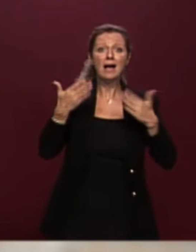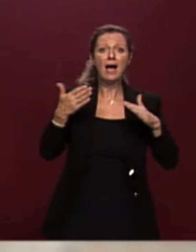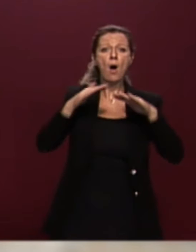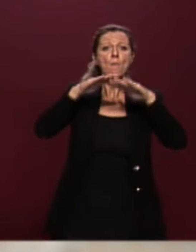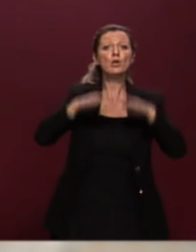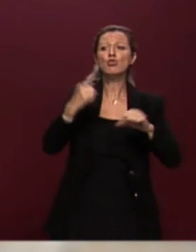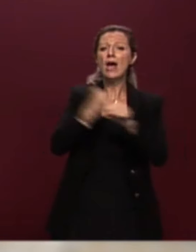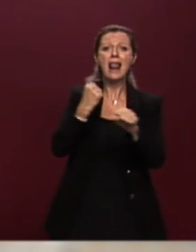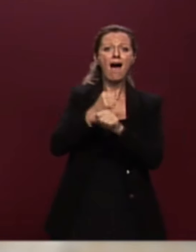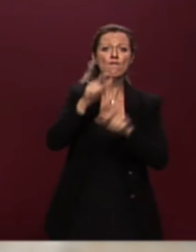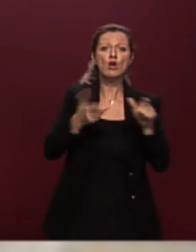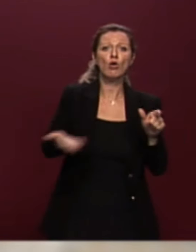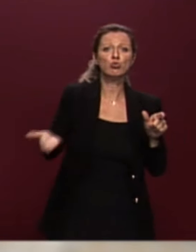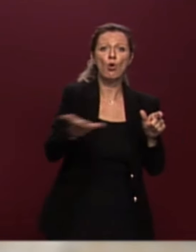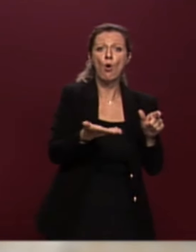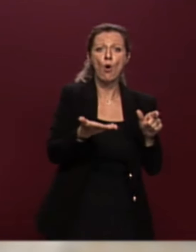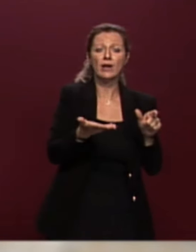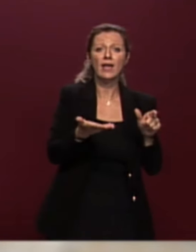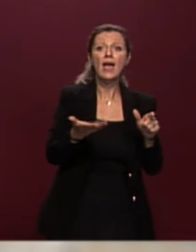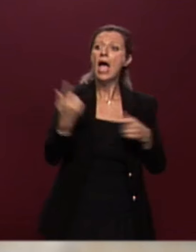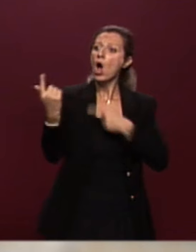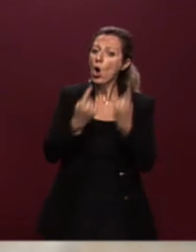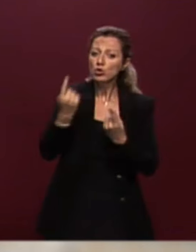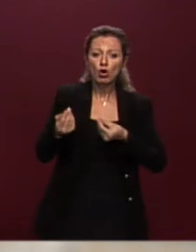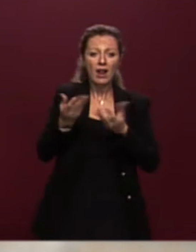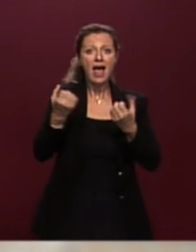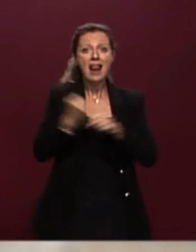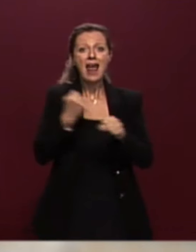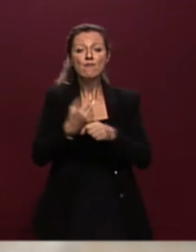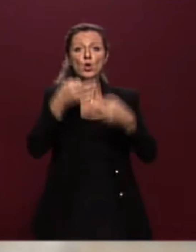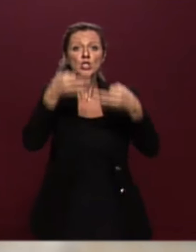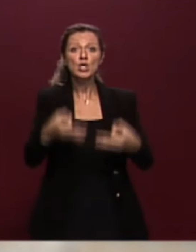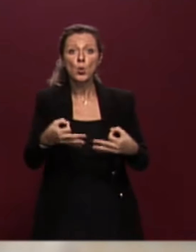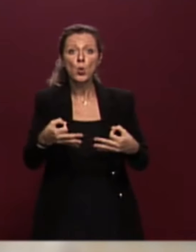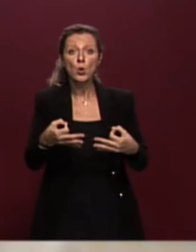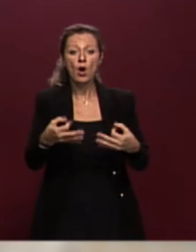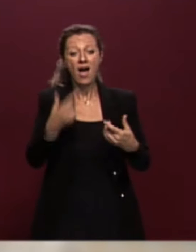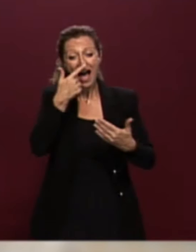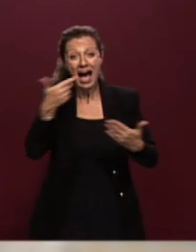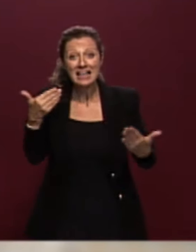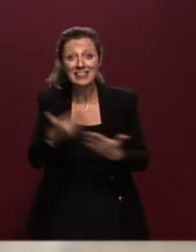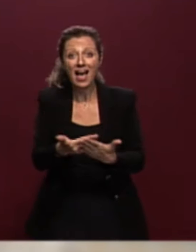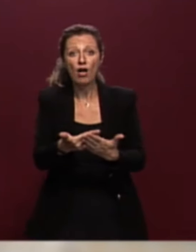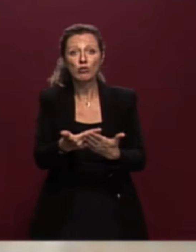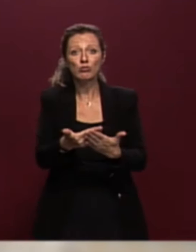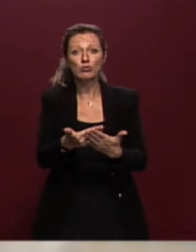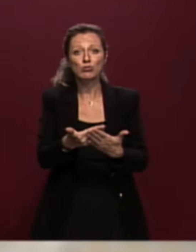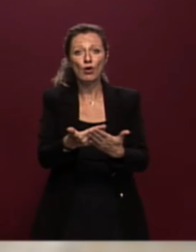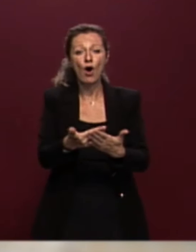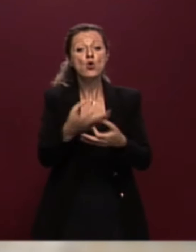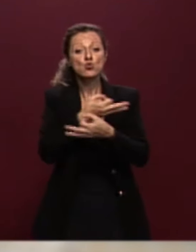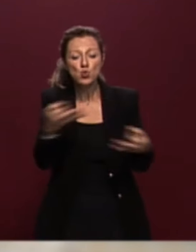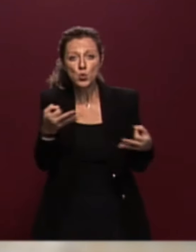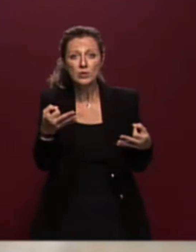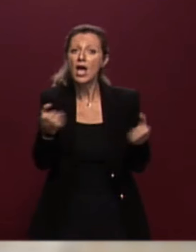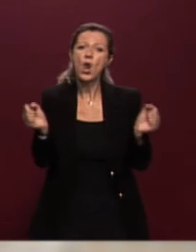dei lavoratori e condizioni di lavoro sicure, adeguate e